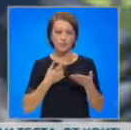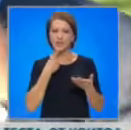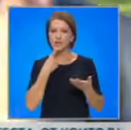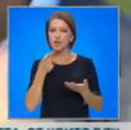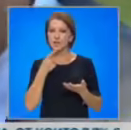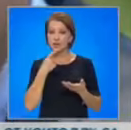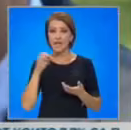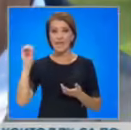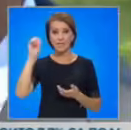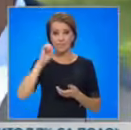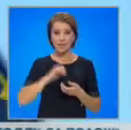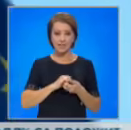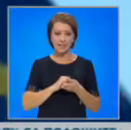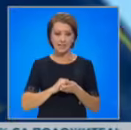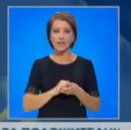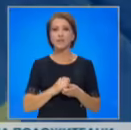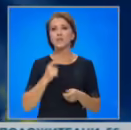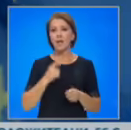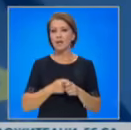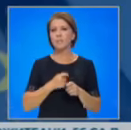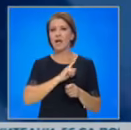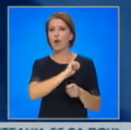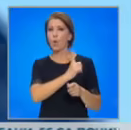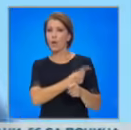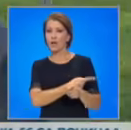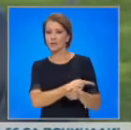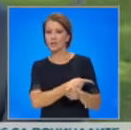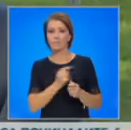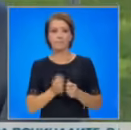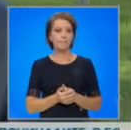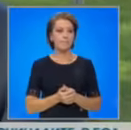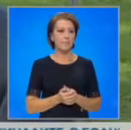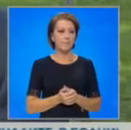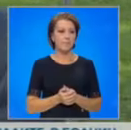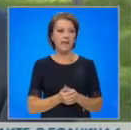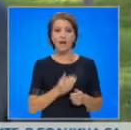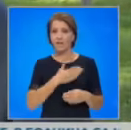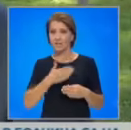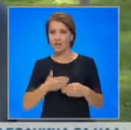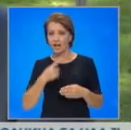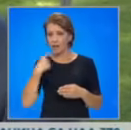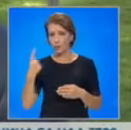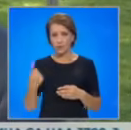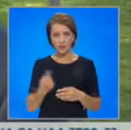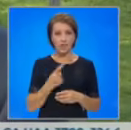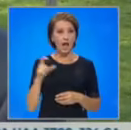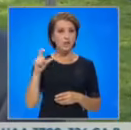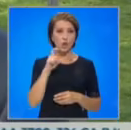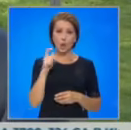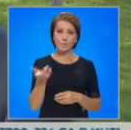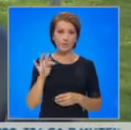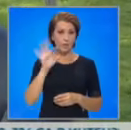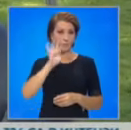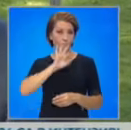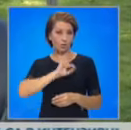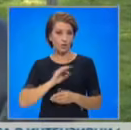прояви необходимия кураж и да направи решителна стъпка към Западните Балкани. В края на годината ще има ли според вас Скопие, ще получи ли покана за начало